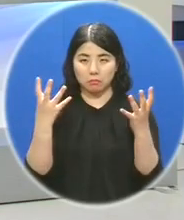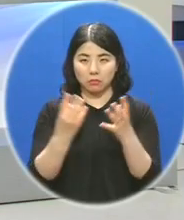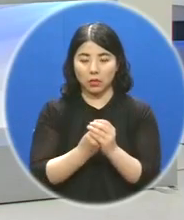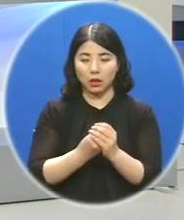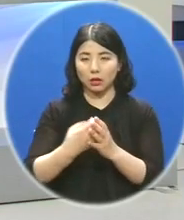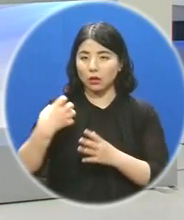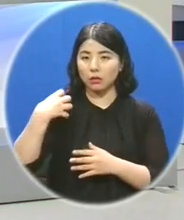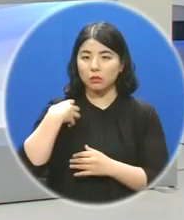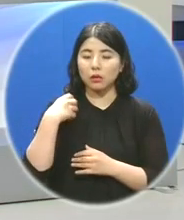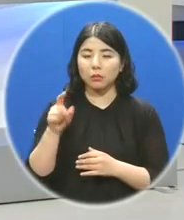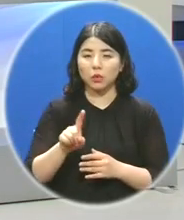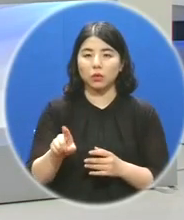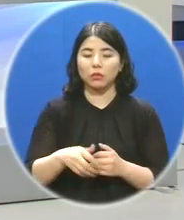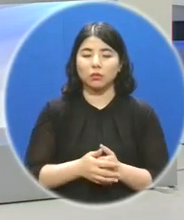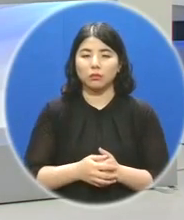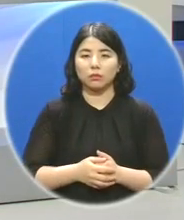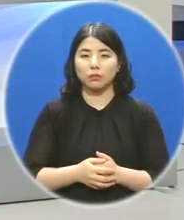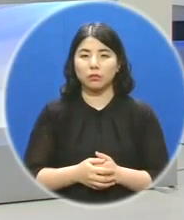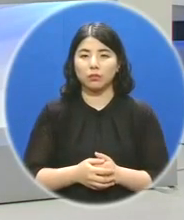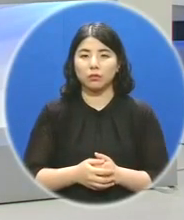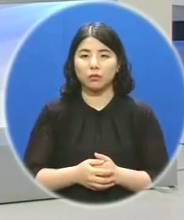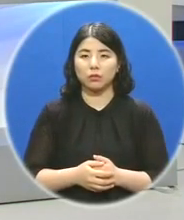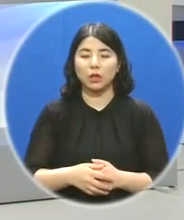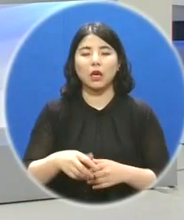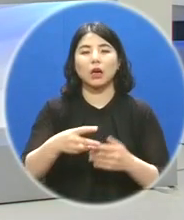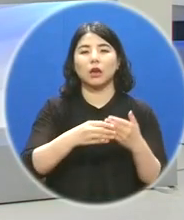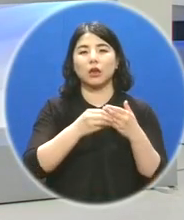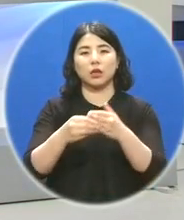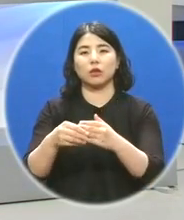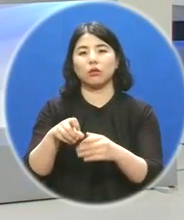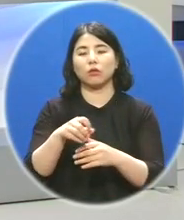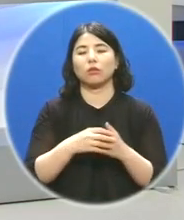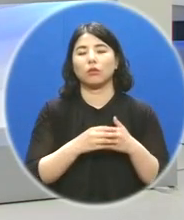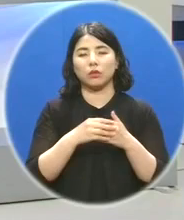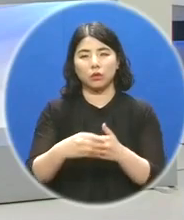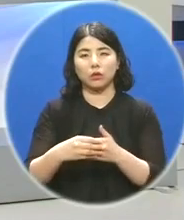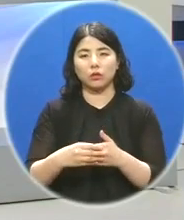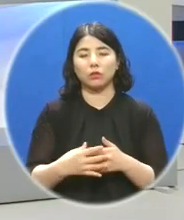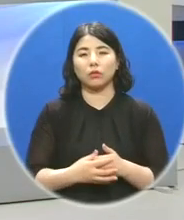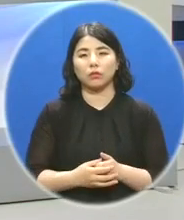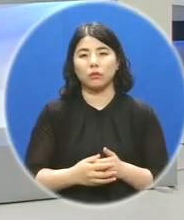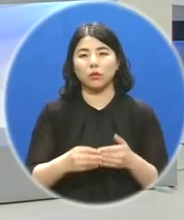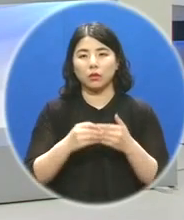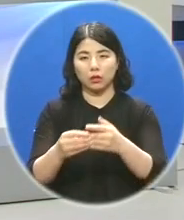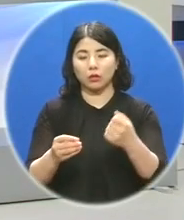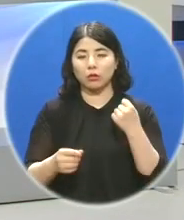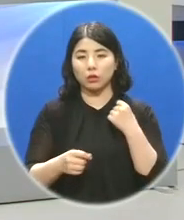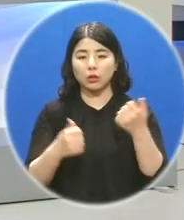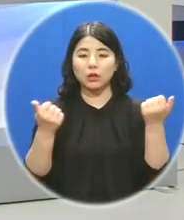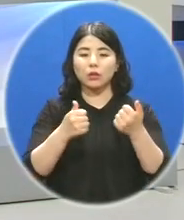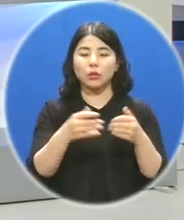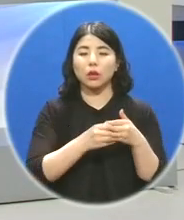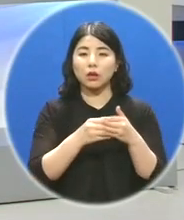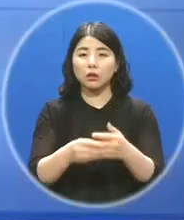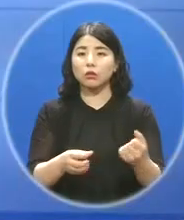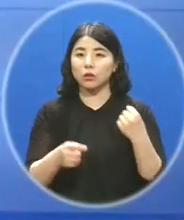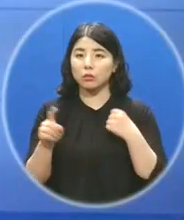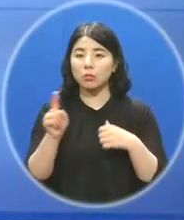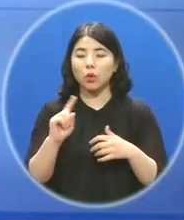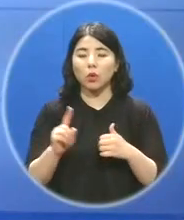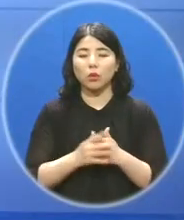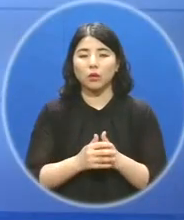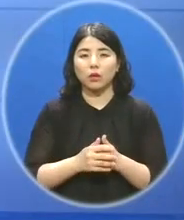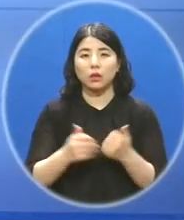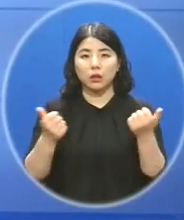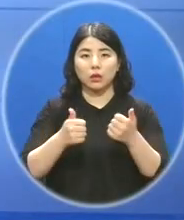자질 같은 게 있지 않겠습니까? 리더십이죠. 보시나요? 리더십입니다. 예. 그거, 의회의 리더십이라면 어떤 건가요? 의회 리더십, 그러니까